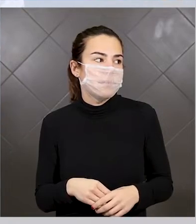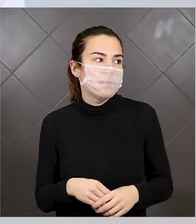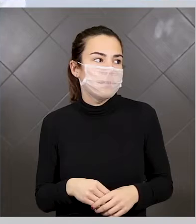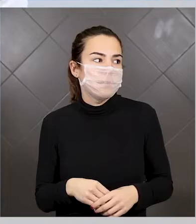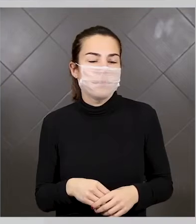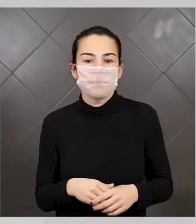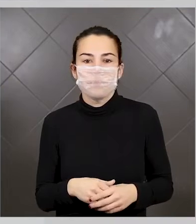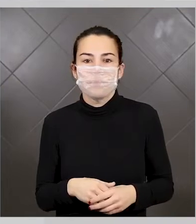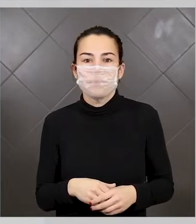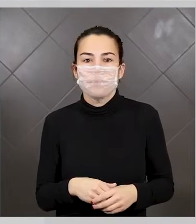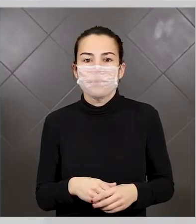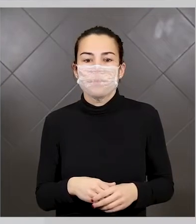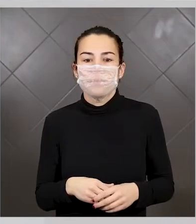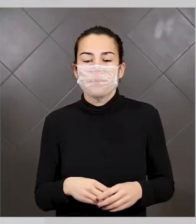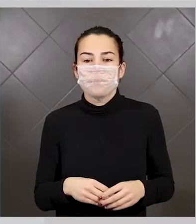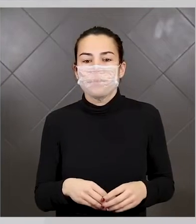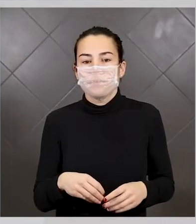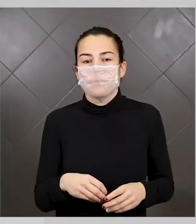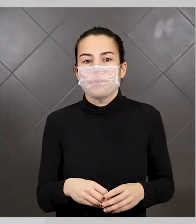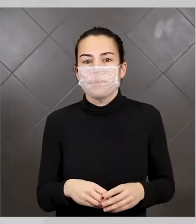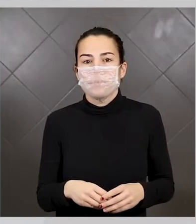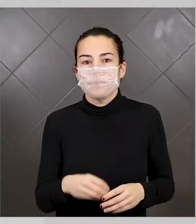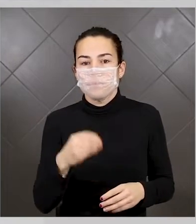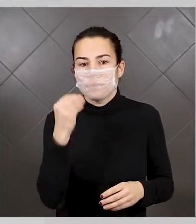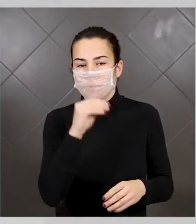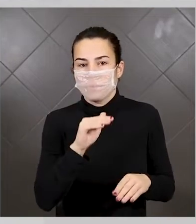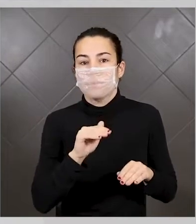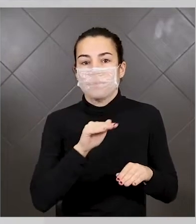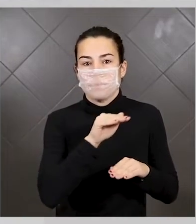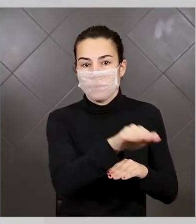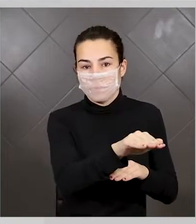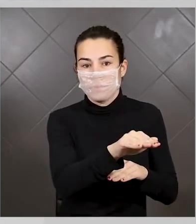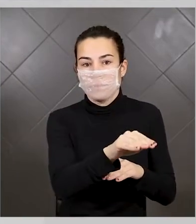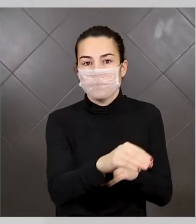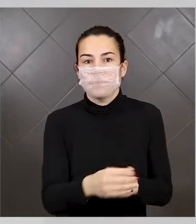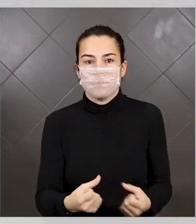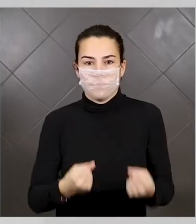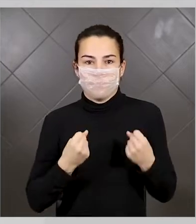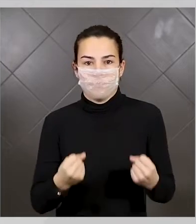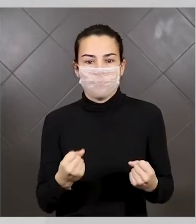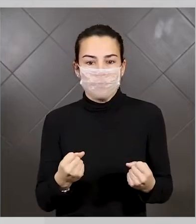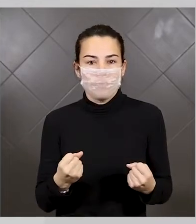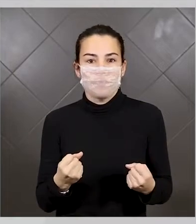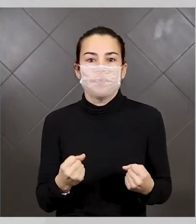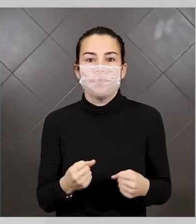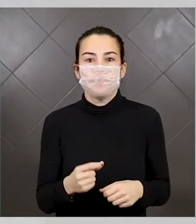Ara això amb un cop de congelador s'haurà posat fort, ja que la llet de